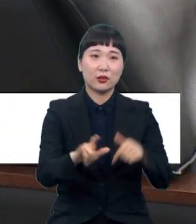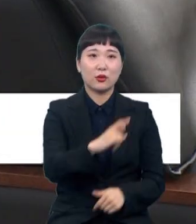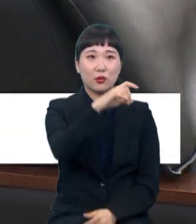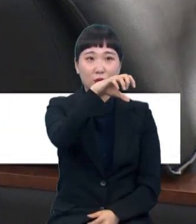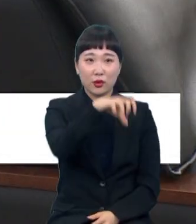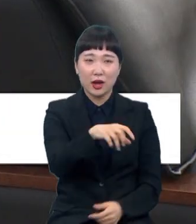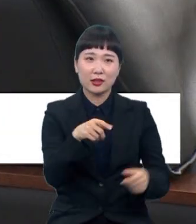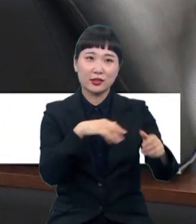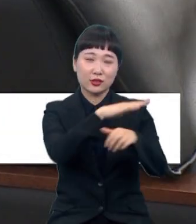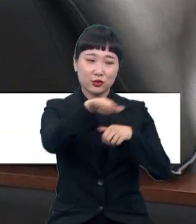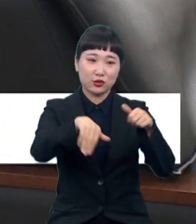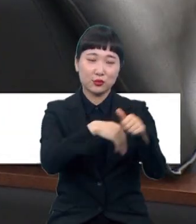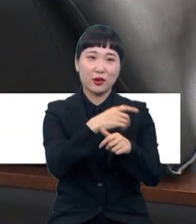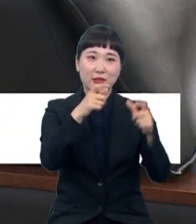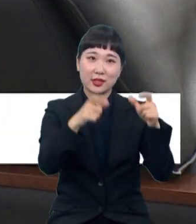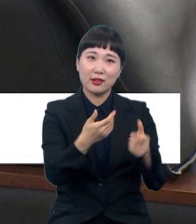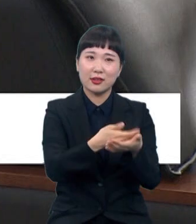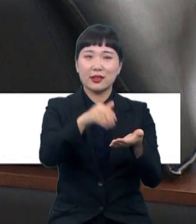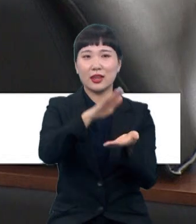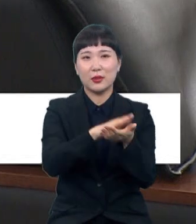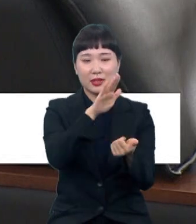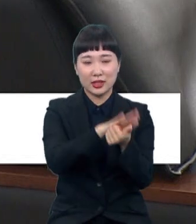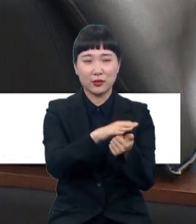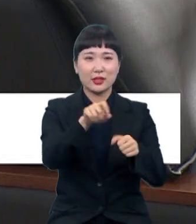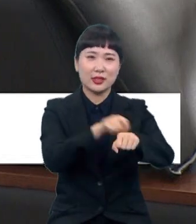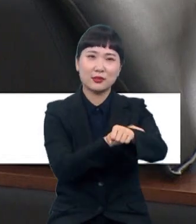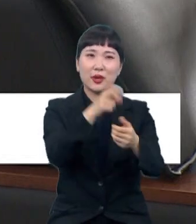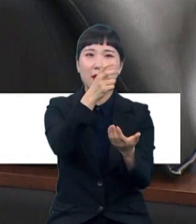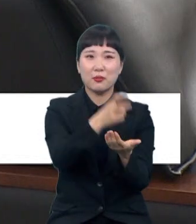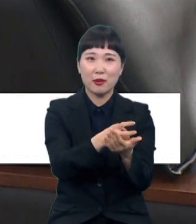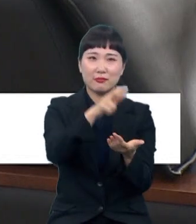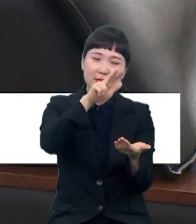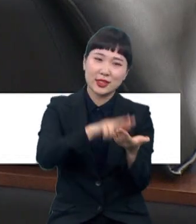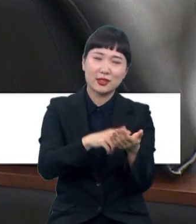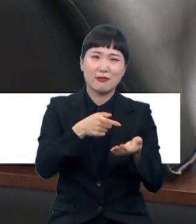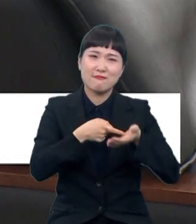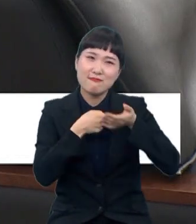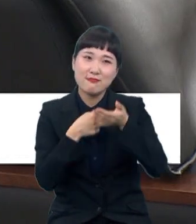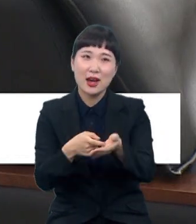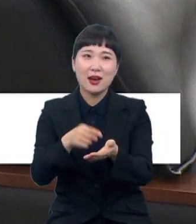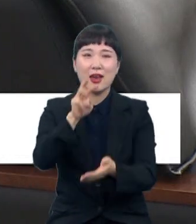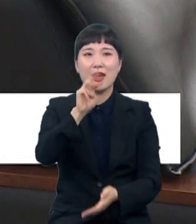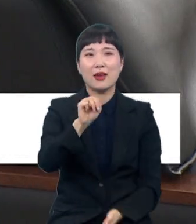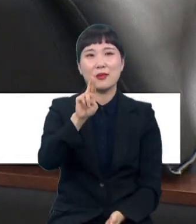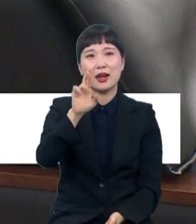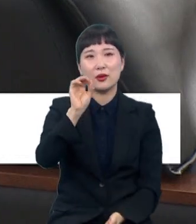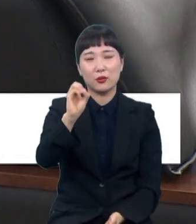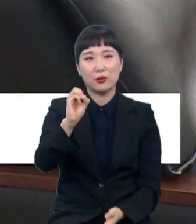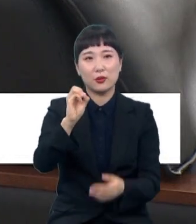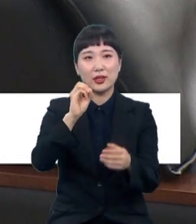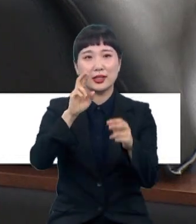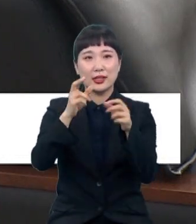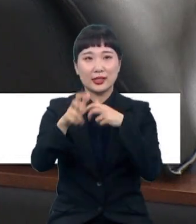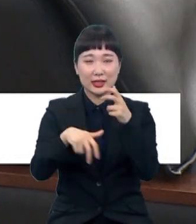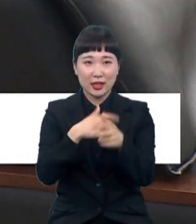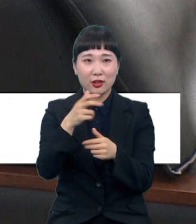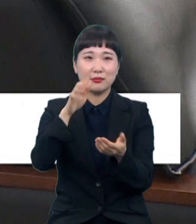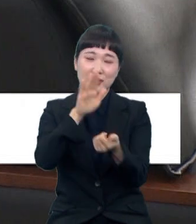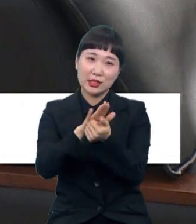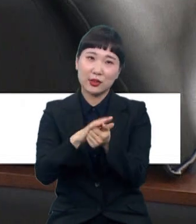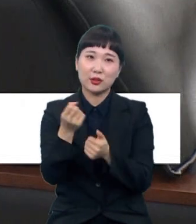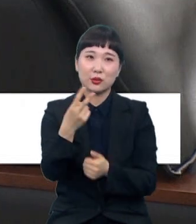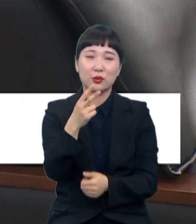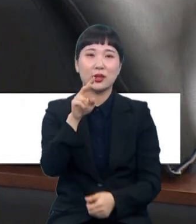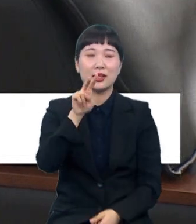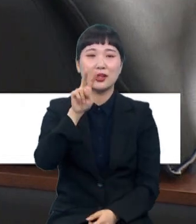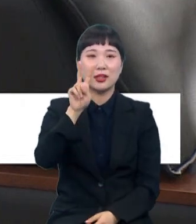제정을 강력히 추진하여서 인천공항 MRO 산업 지원과 제2공항 철도, 영종지역 내부 트램